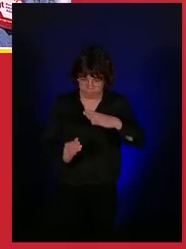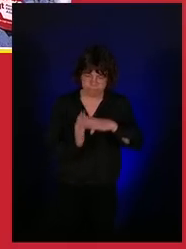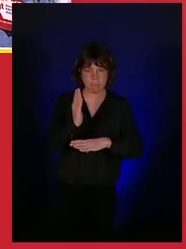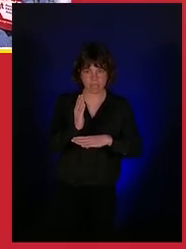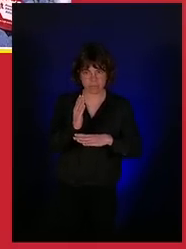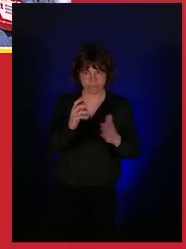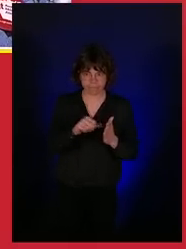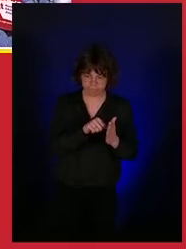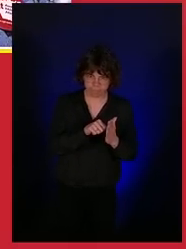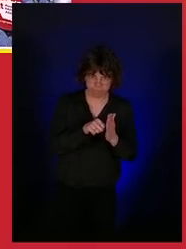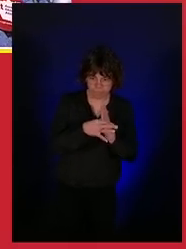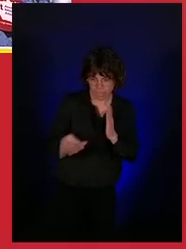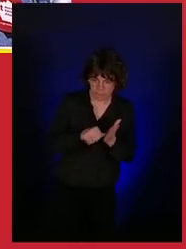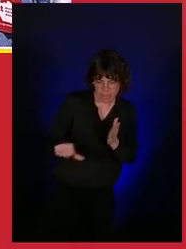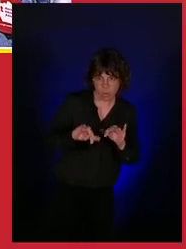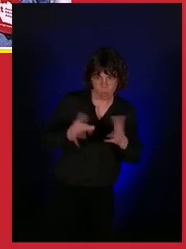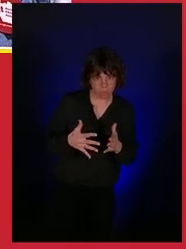un reversement tous les mois.